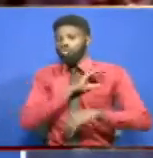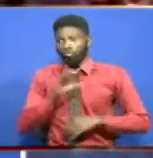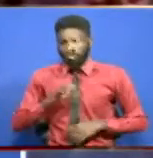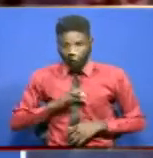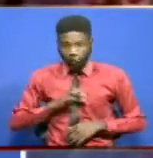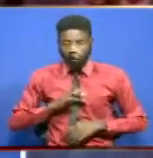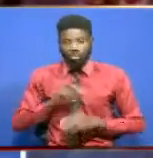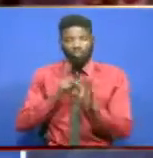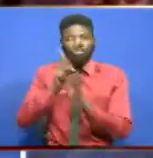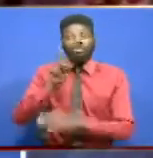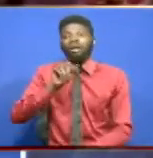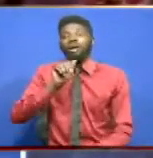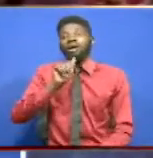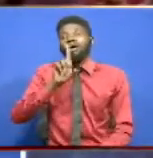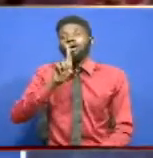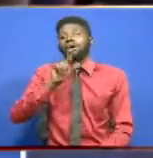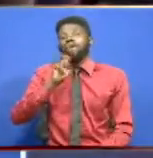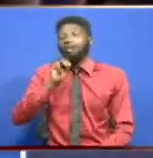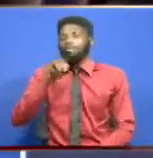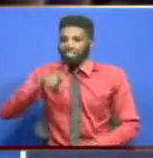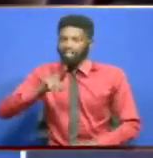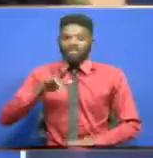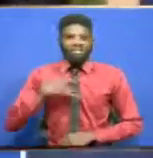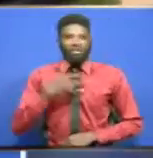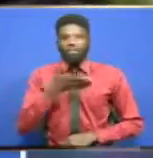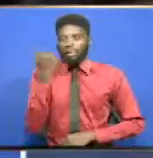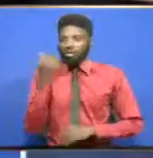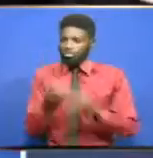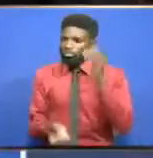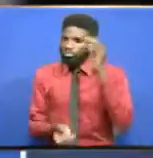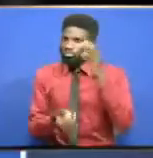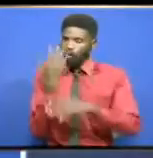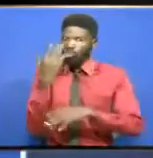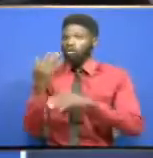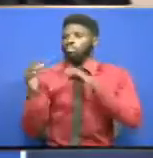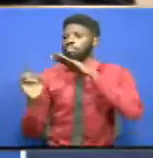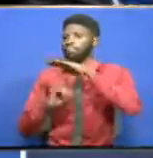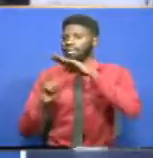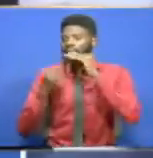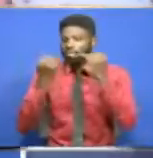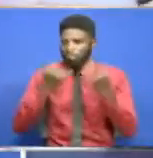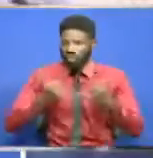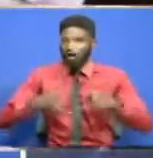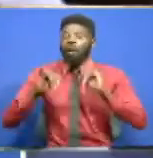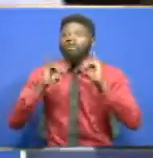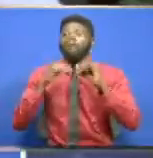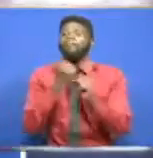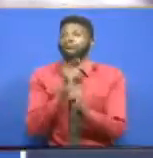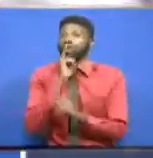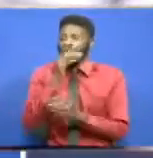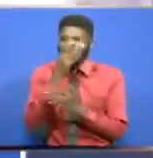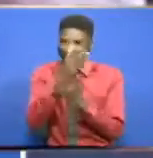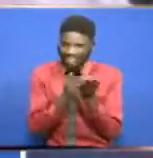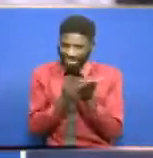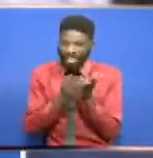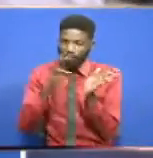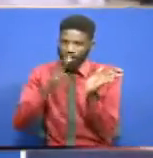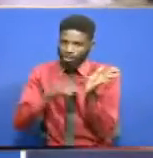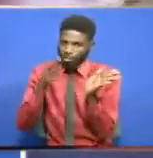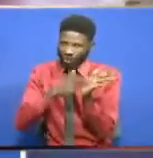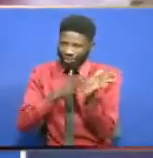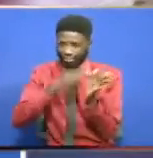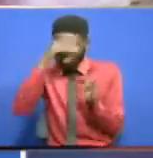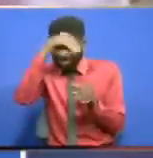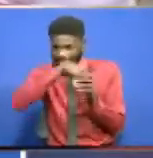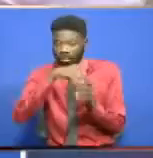Oloo anaonelea kwamba ipo haja ya kubuni wizara ya utekelezaji ili kuhakikisha baadhi ya mapendekezo ya ripoti ya jopo hilo na